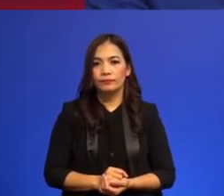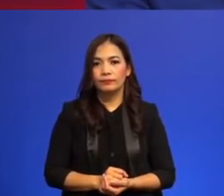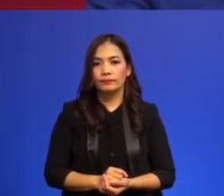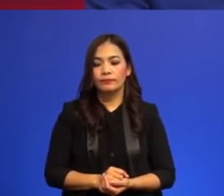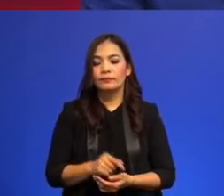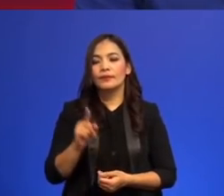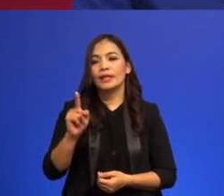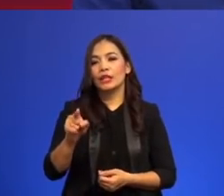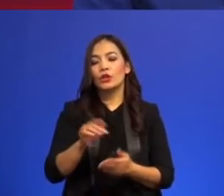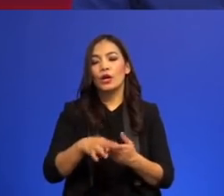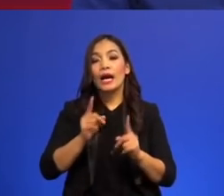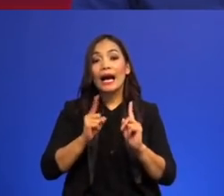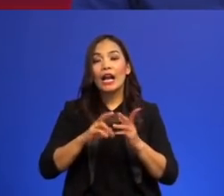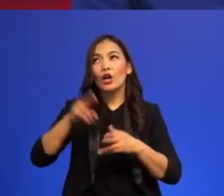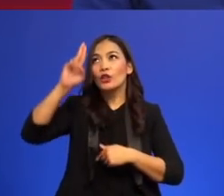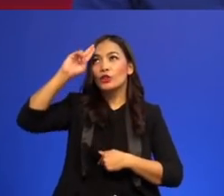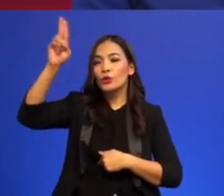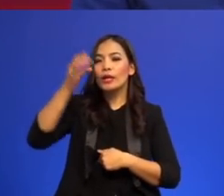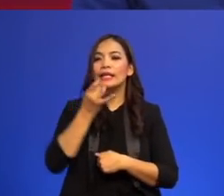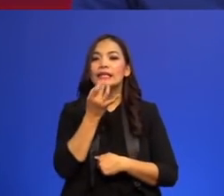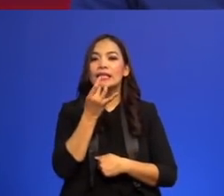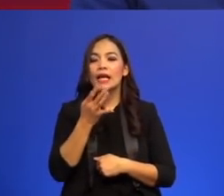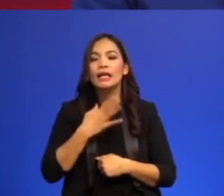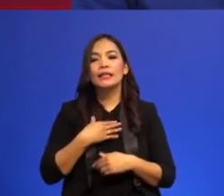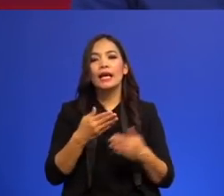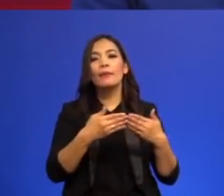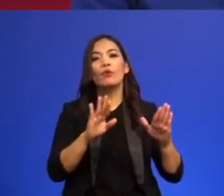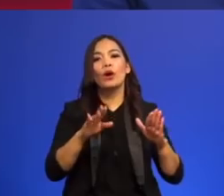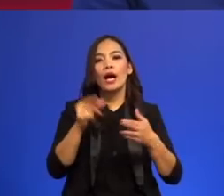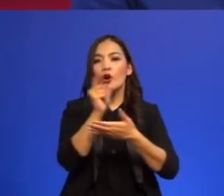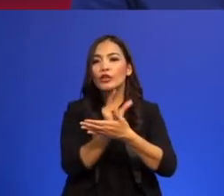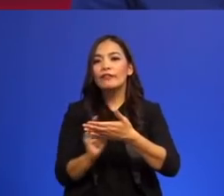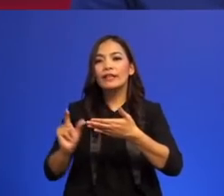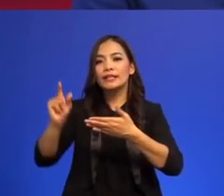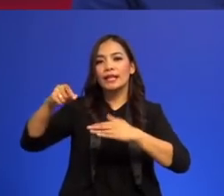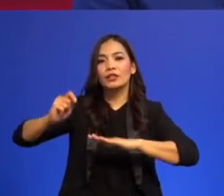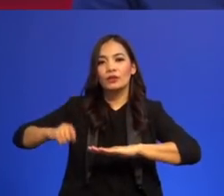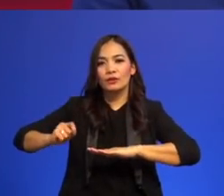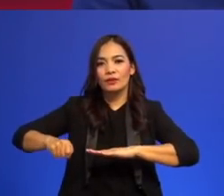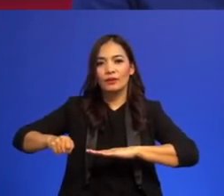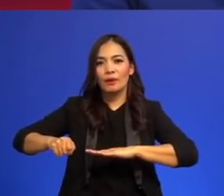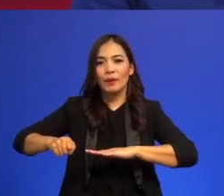Nah itu kalau Tuhan izinkan saya buka itu fakultas hukum.